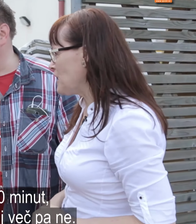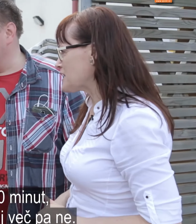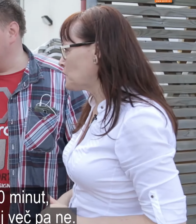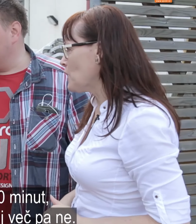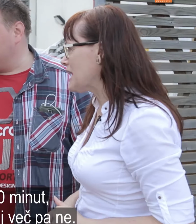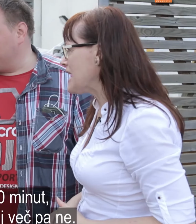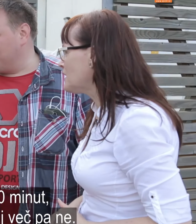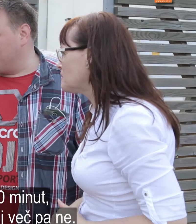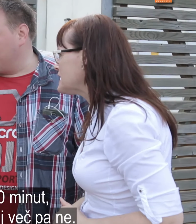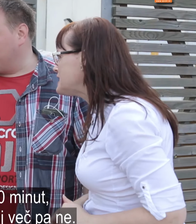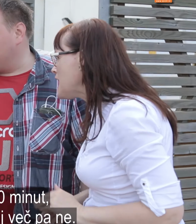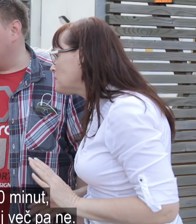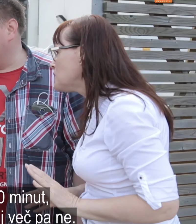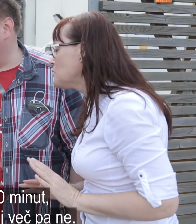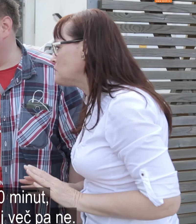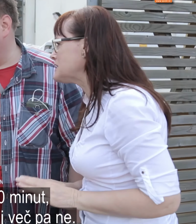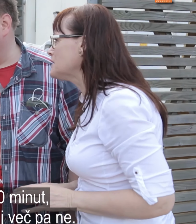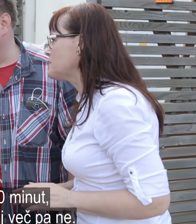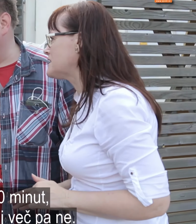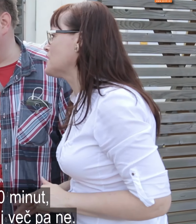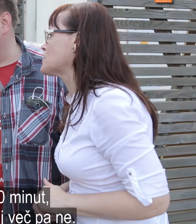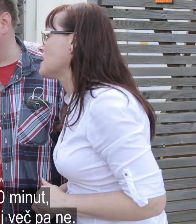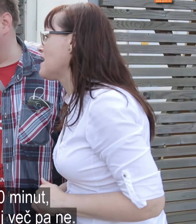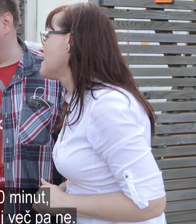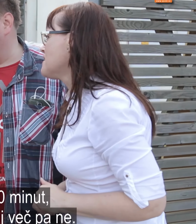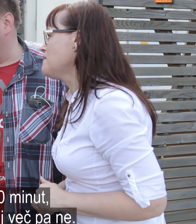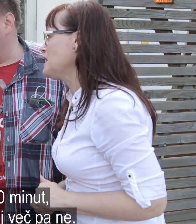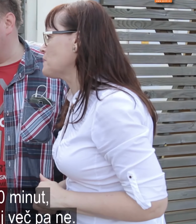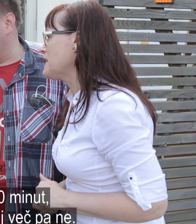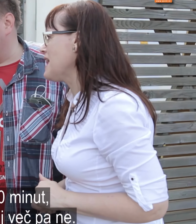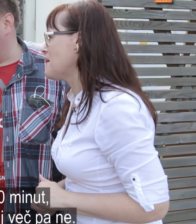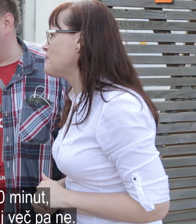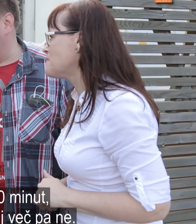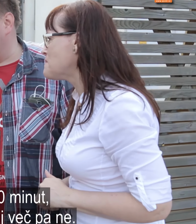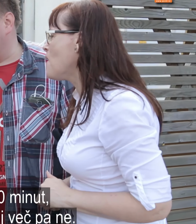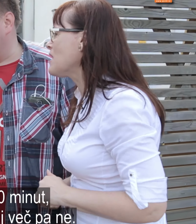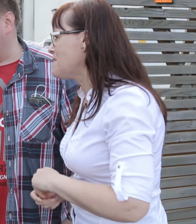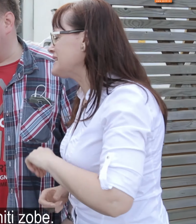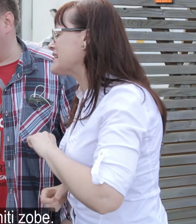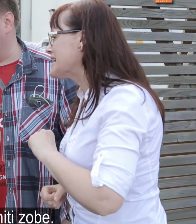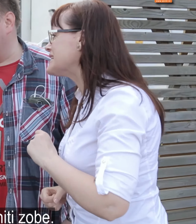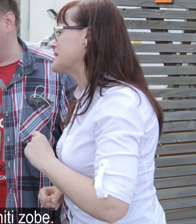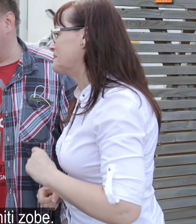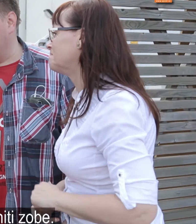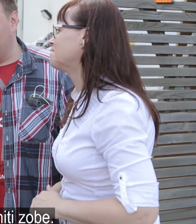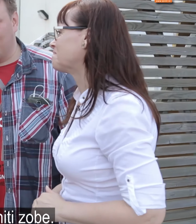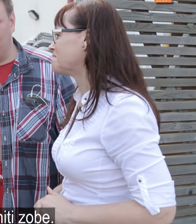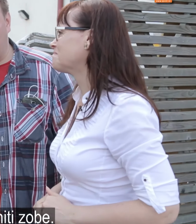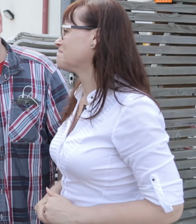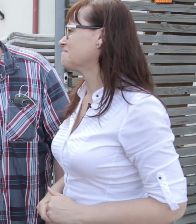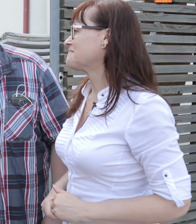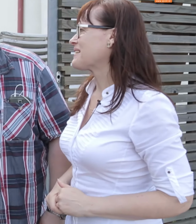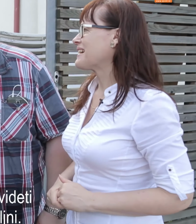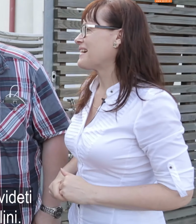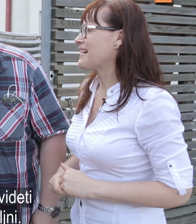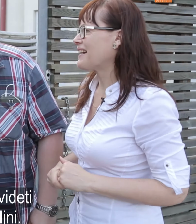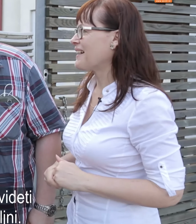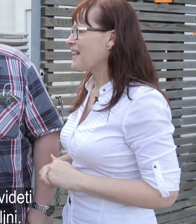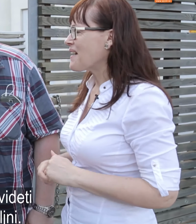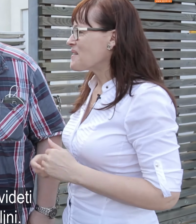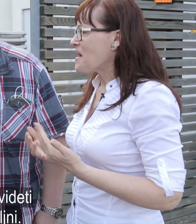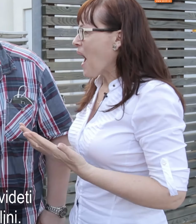Ja, tudi jaz, ko tole gledam, 10 minut mislim, da bi zdržala, več pa ne, ampak bom mogla malo zagrizti. Pa hecenje,